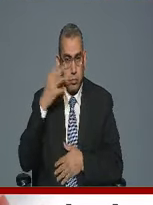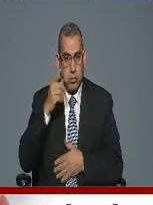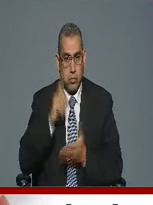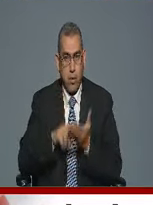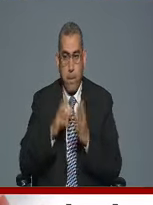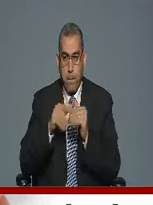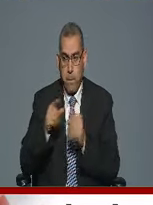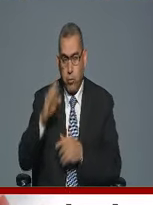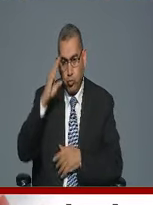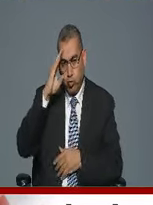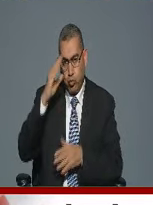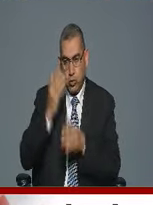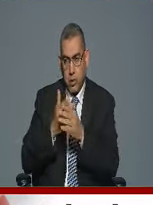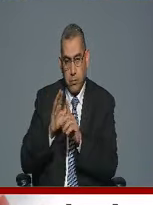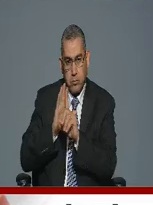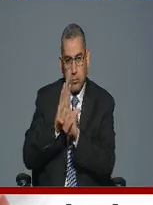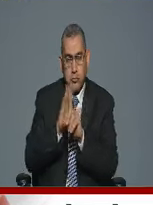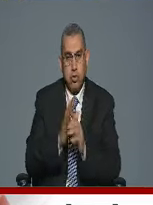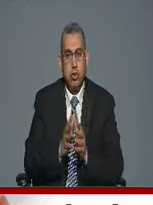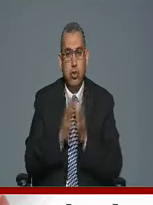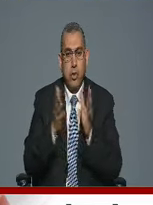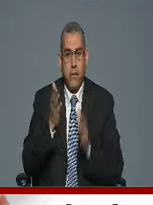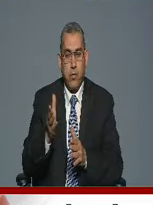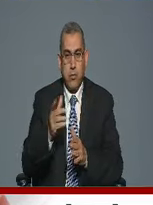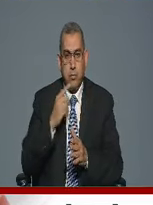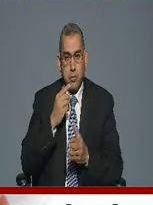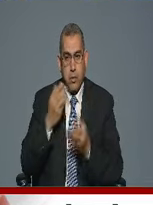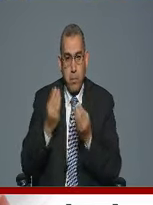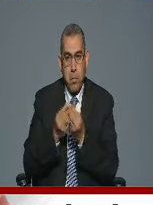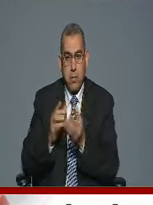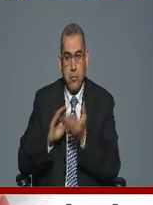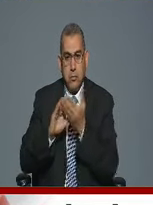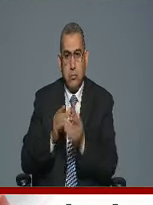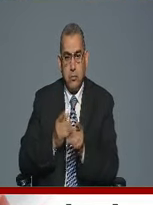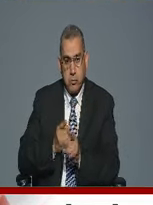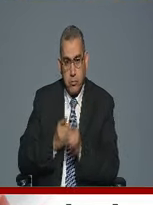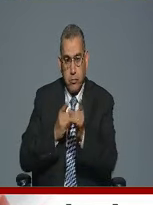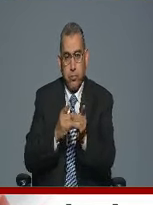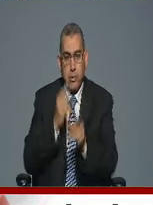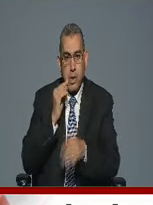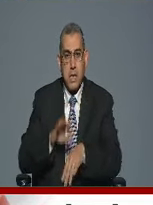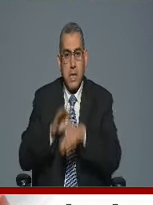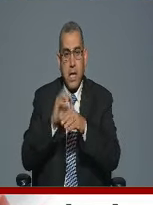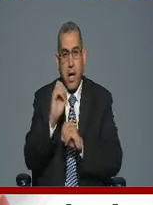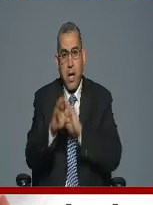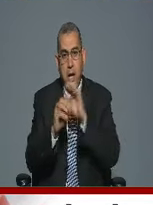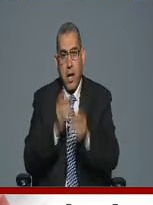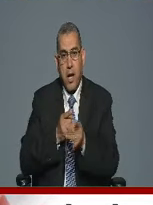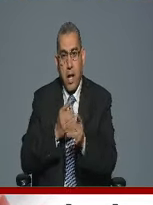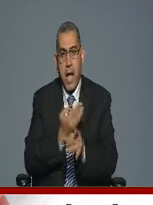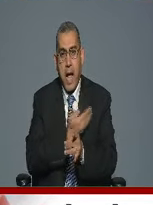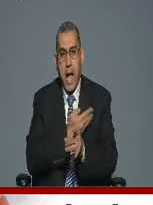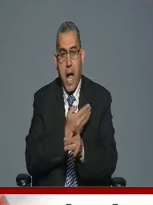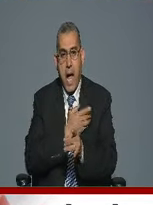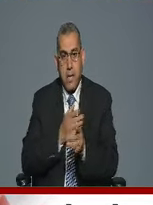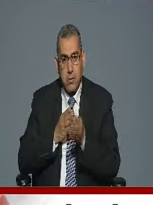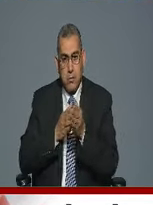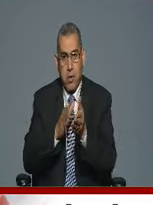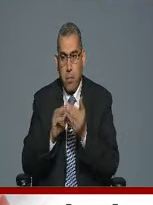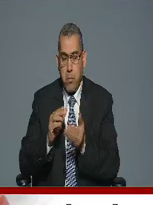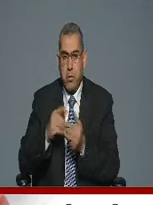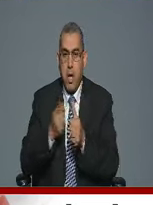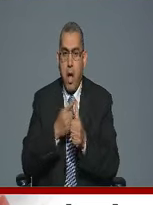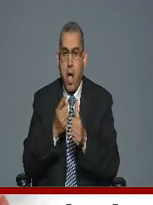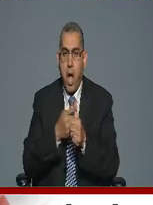دعمها الكبير للتأكد من وصول الإمدادات الإنسانية إلى غزة. إن الاتحاد الأوروبي يولي أولوية